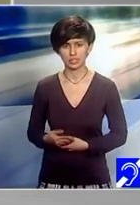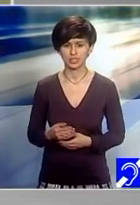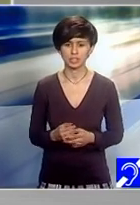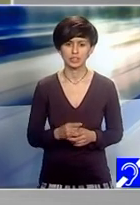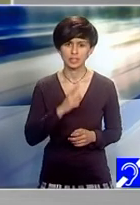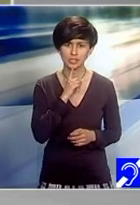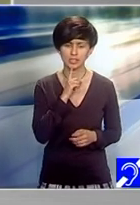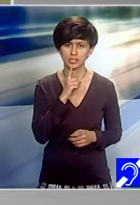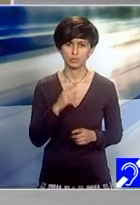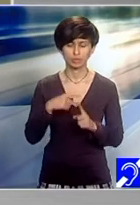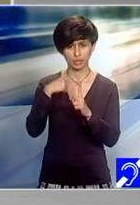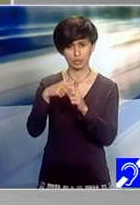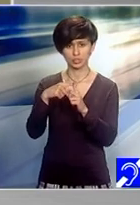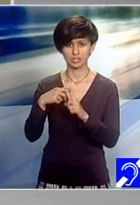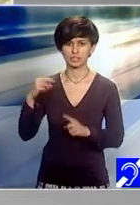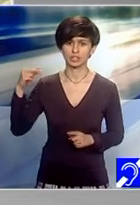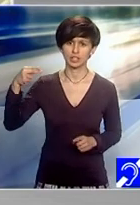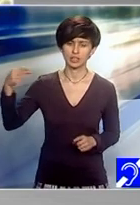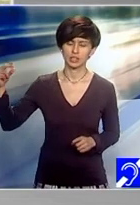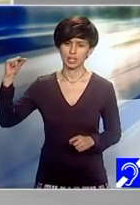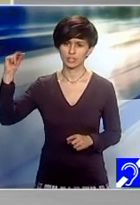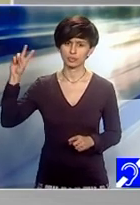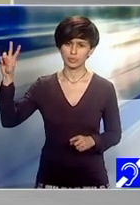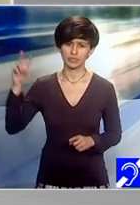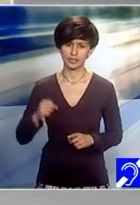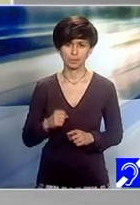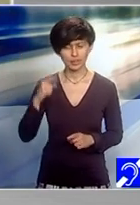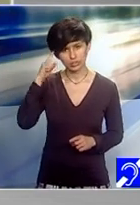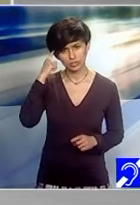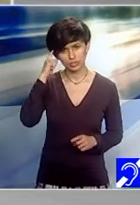HPV atunci când este cazul și știm că femeia urmează ulterior să fie